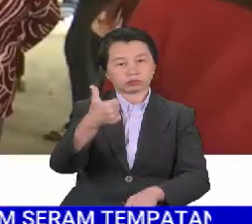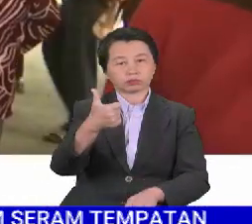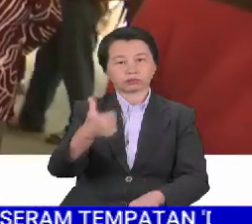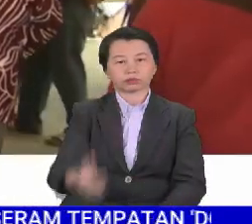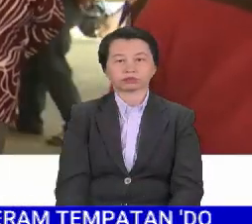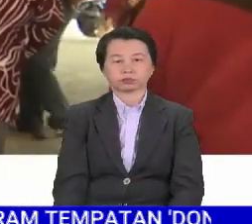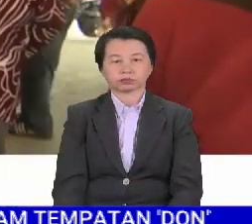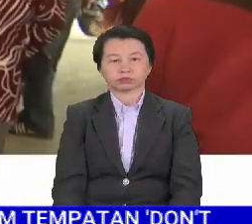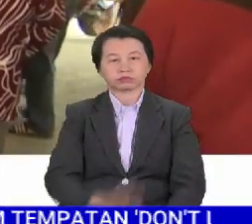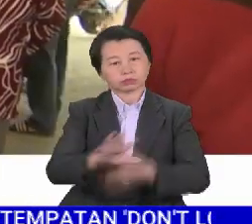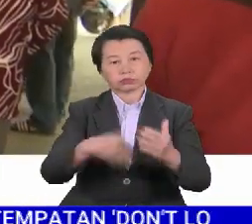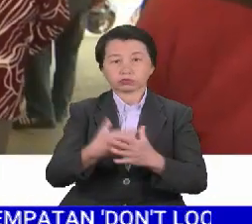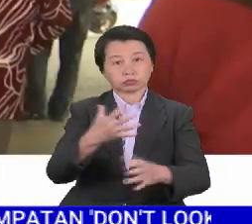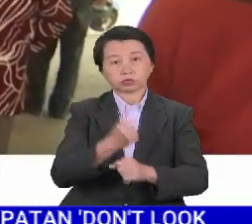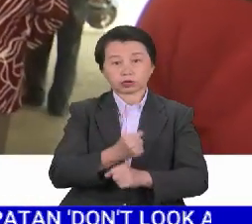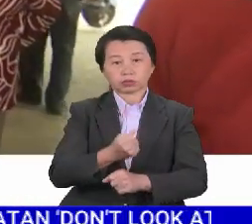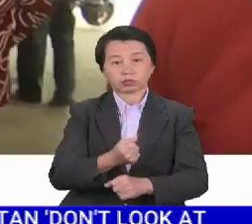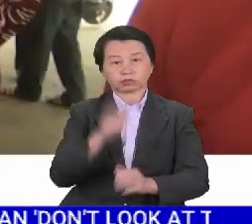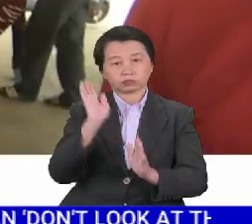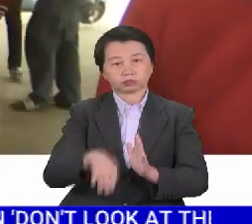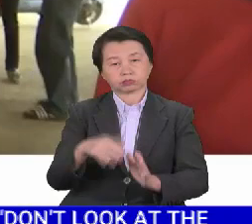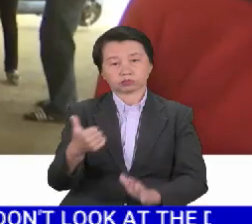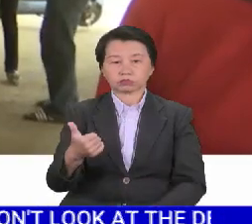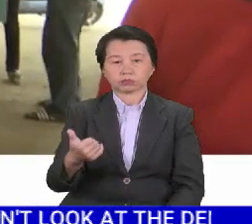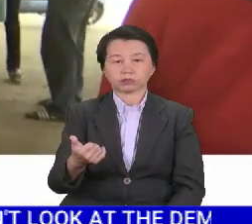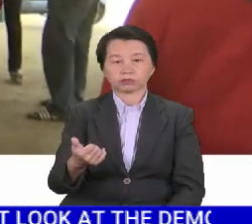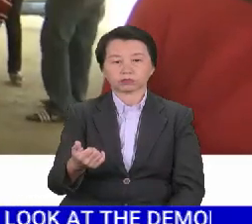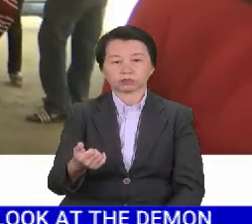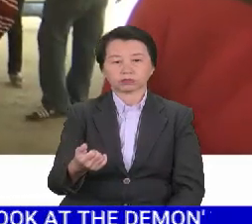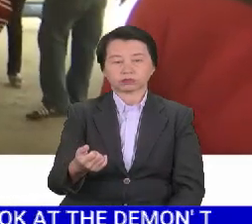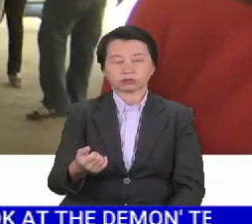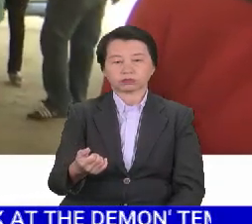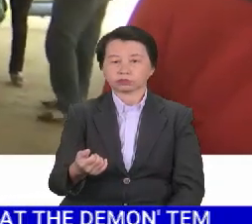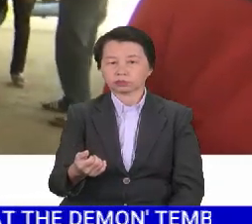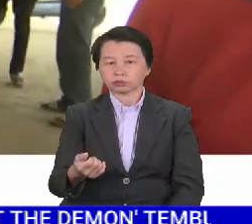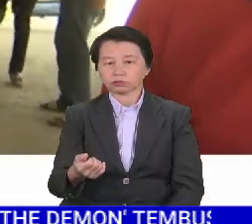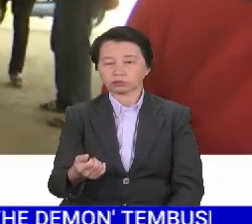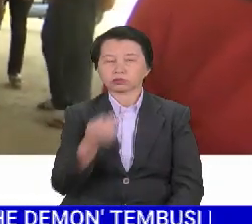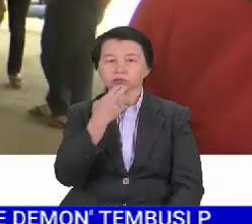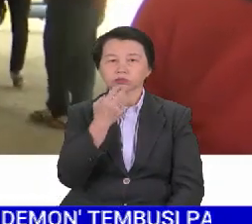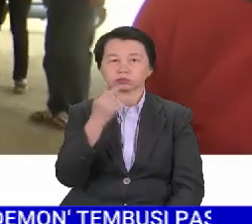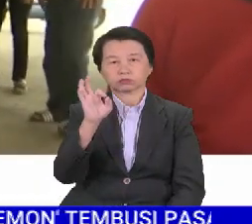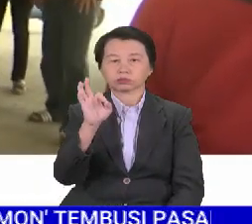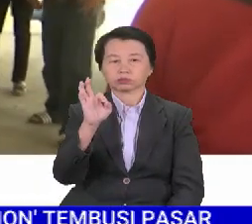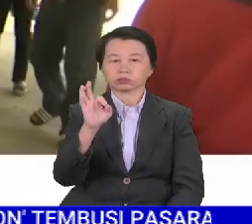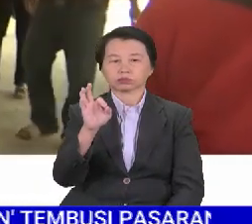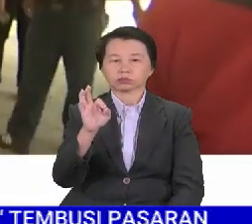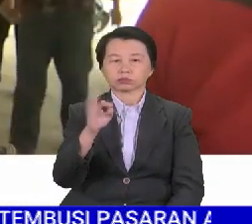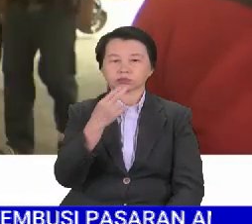Khususnya mau dapatkan minyak sekarang. Tapi macam kena beras, macam kena gula, dah okey. Macam kena minyak